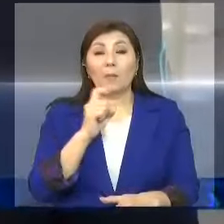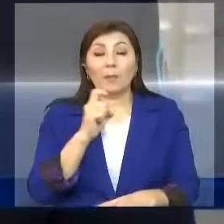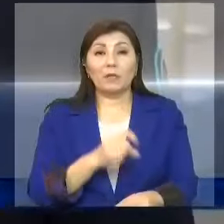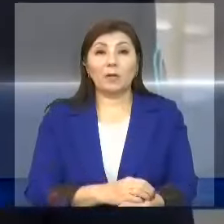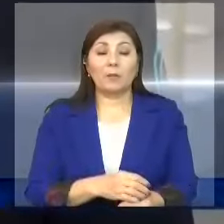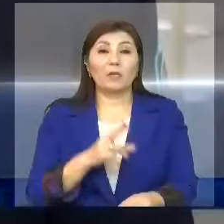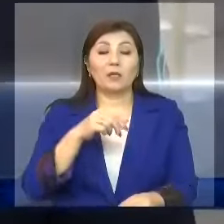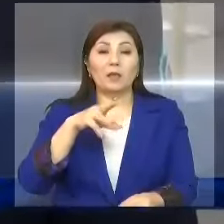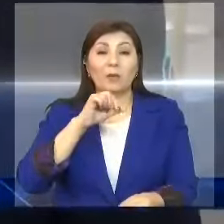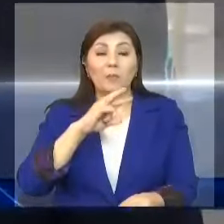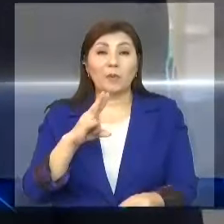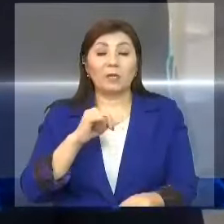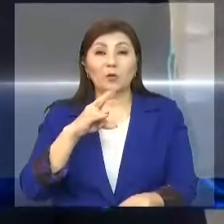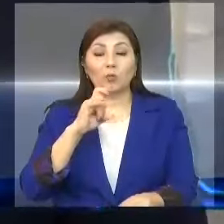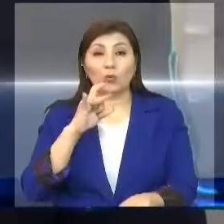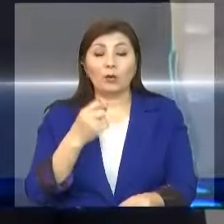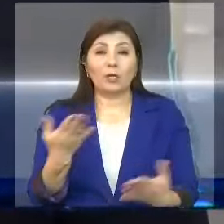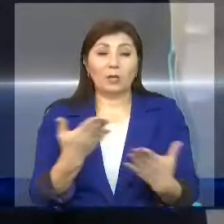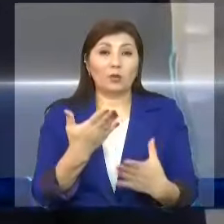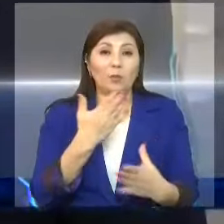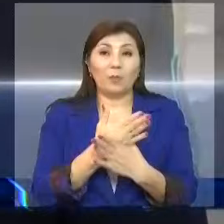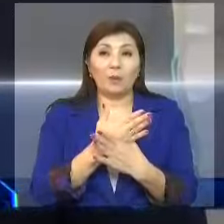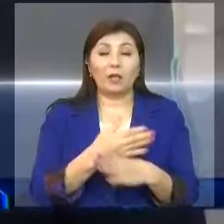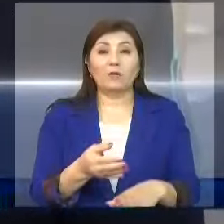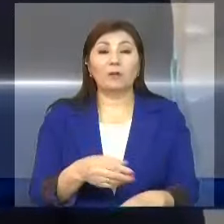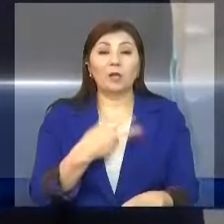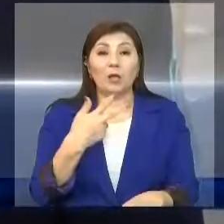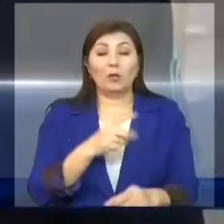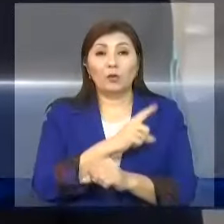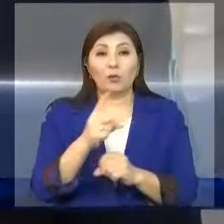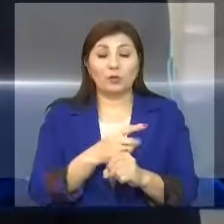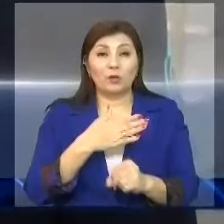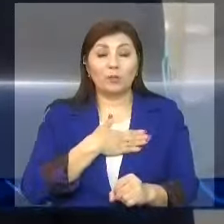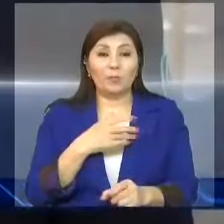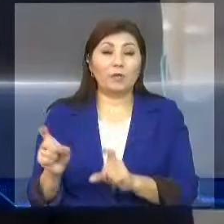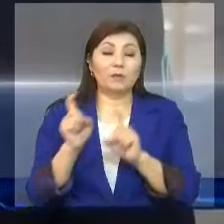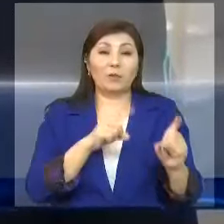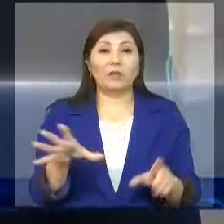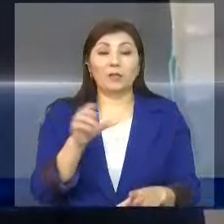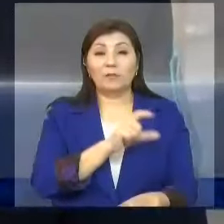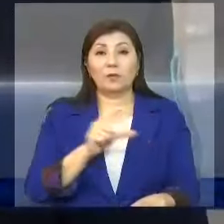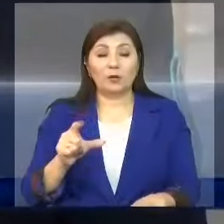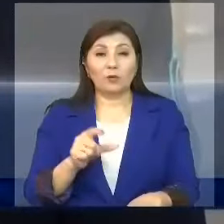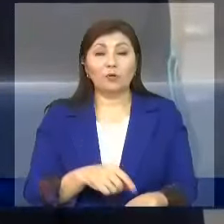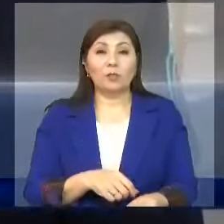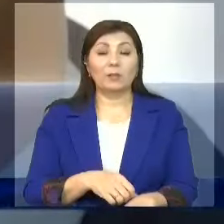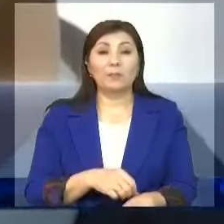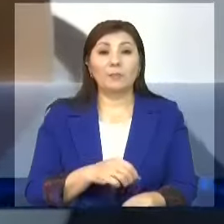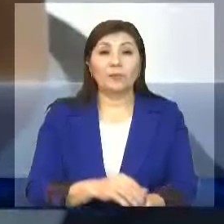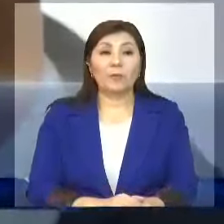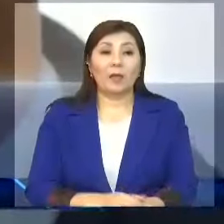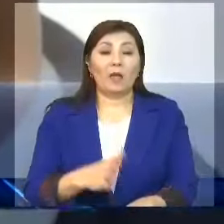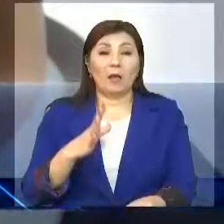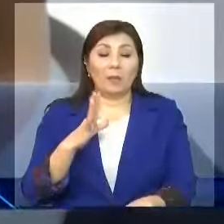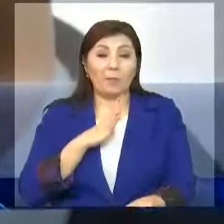организовал горячее питание, пункт питания. Ну вот так вот в течение 3 часов мы эвакуировали всех граждан Республики Таджикистан.